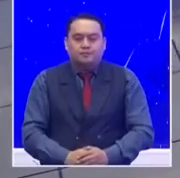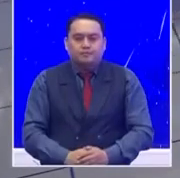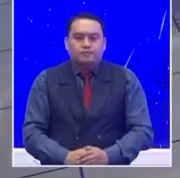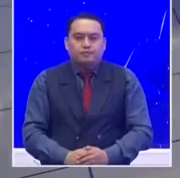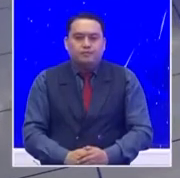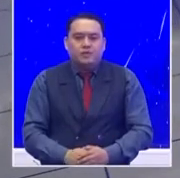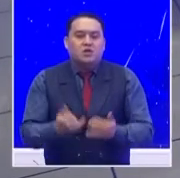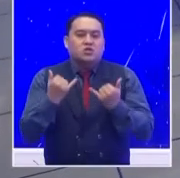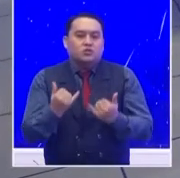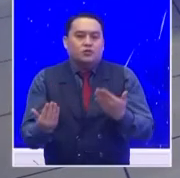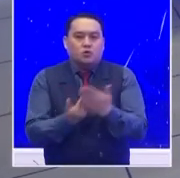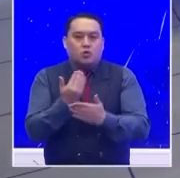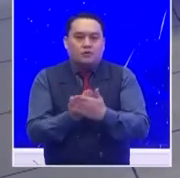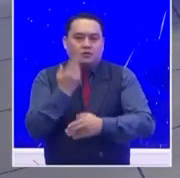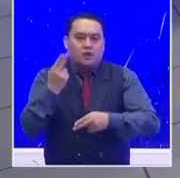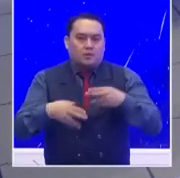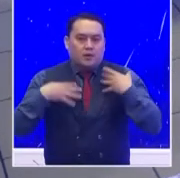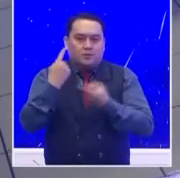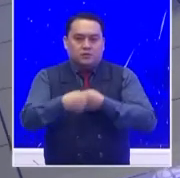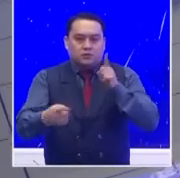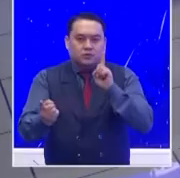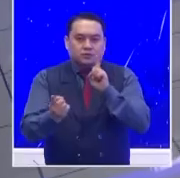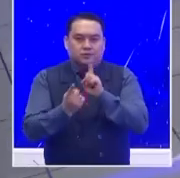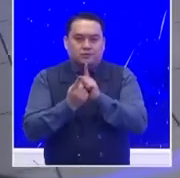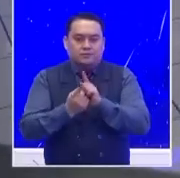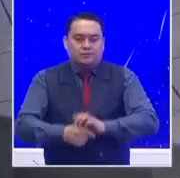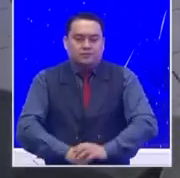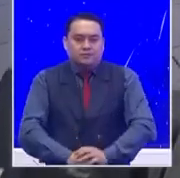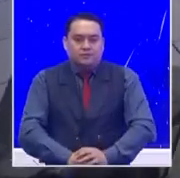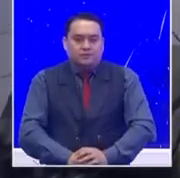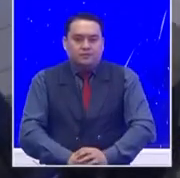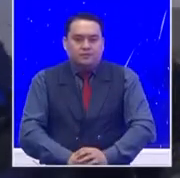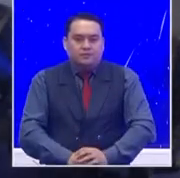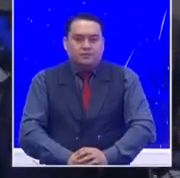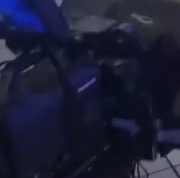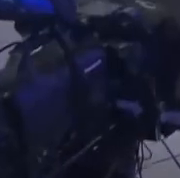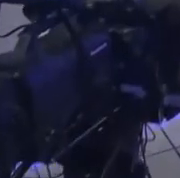такими событиями был насыщен уходящий день спасибо за внимание до свидания